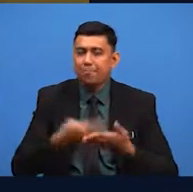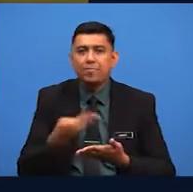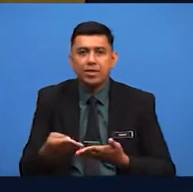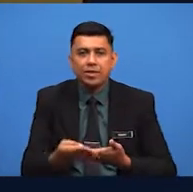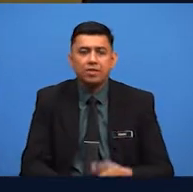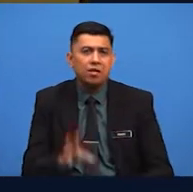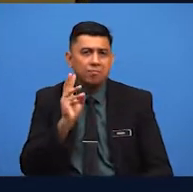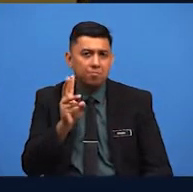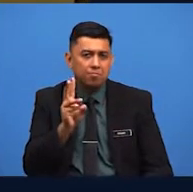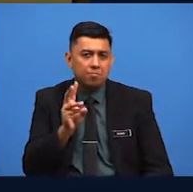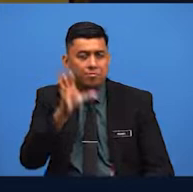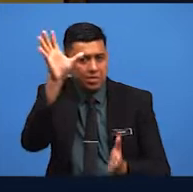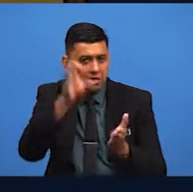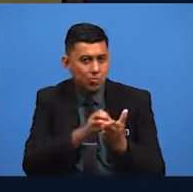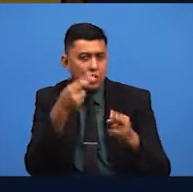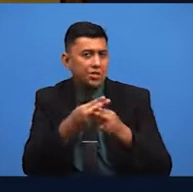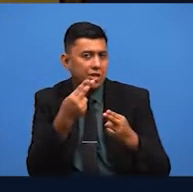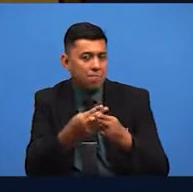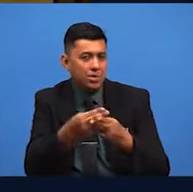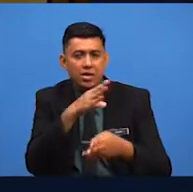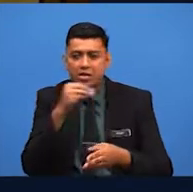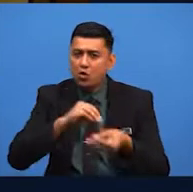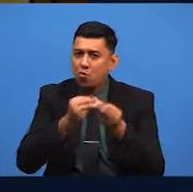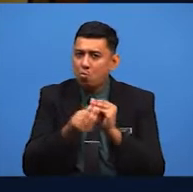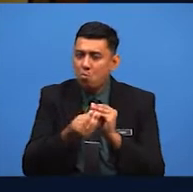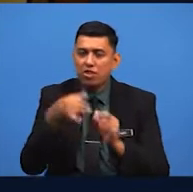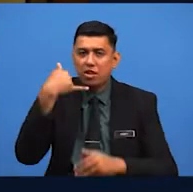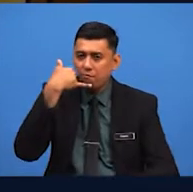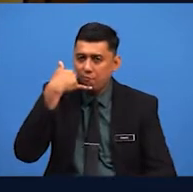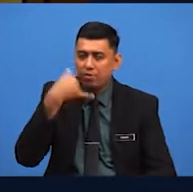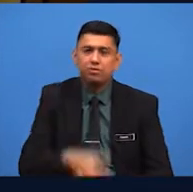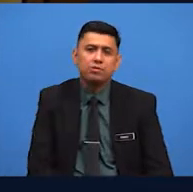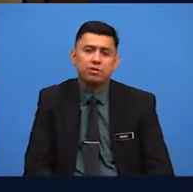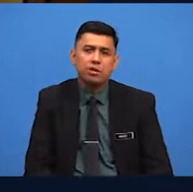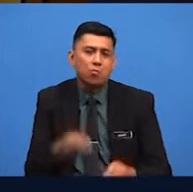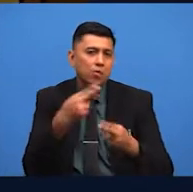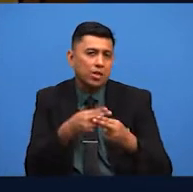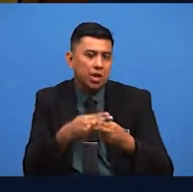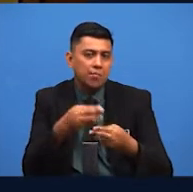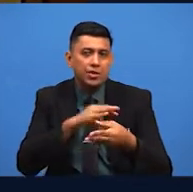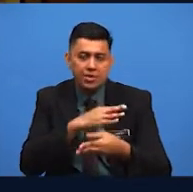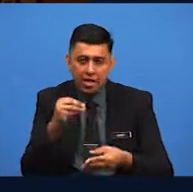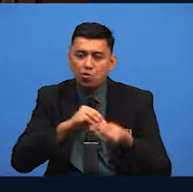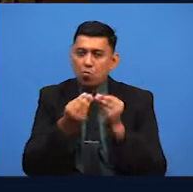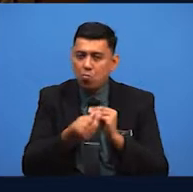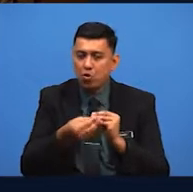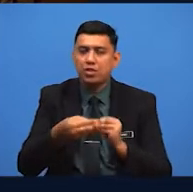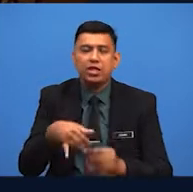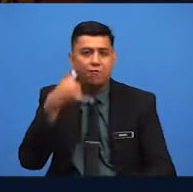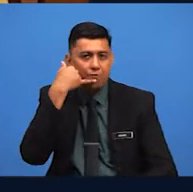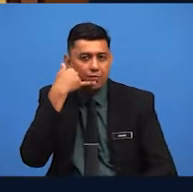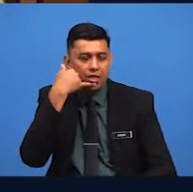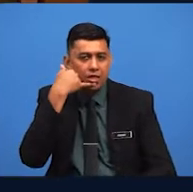Keenam, catat nama dan nombor telefon pelanggan. Nama dan nombor telefon pelanggan serta